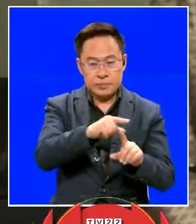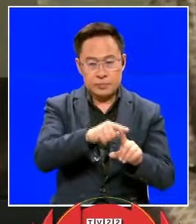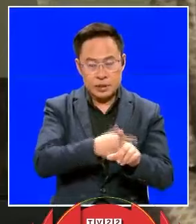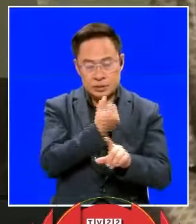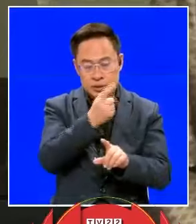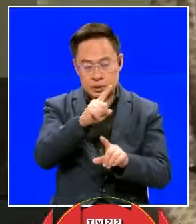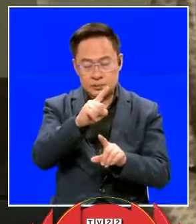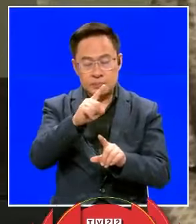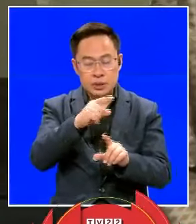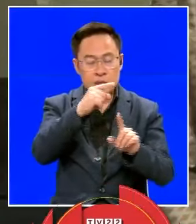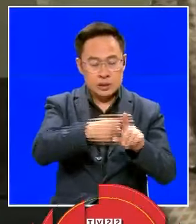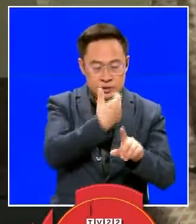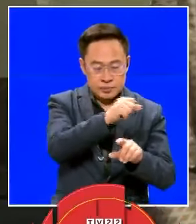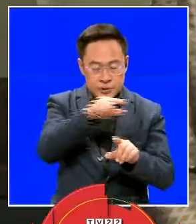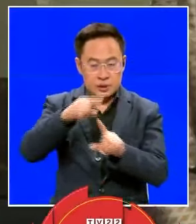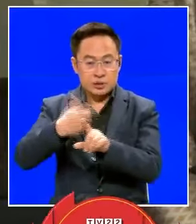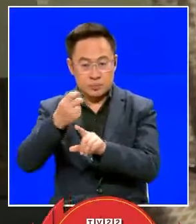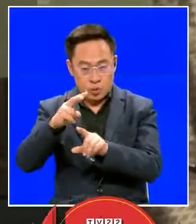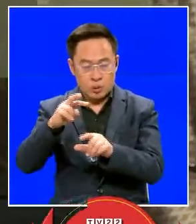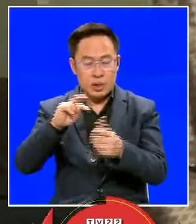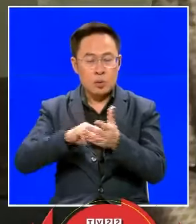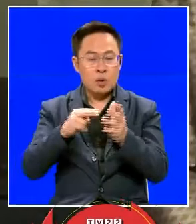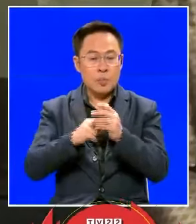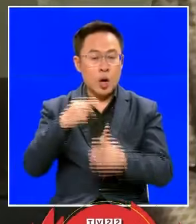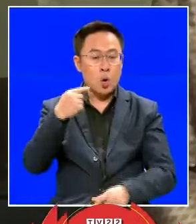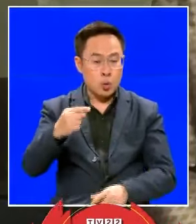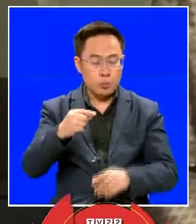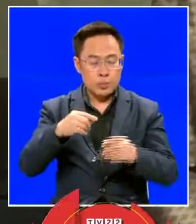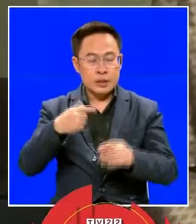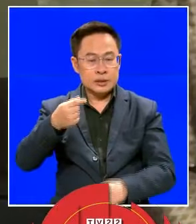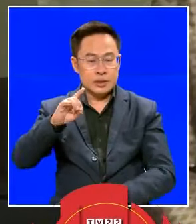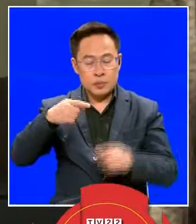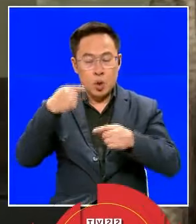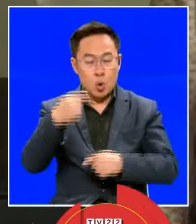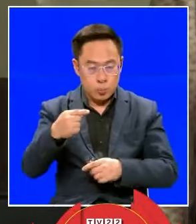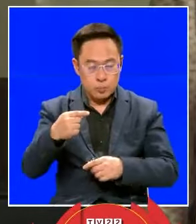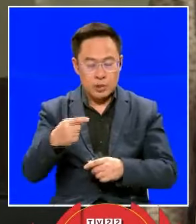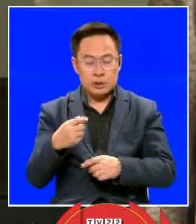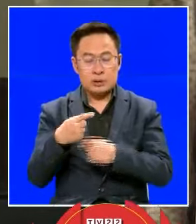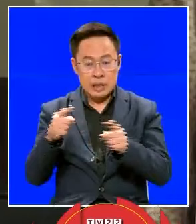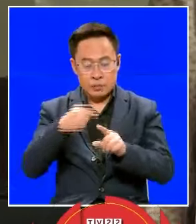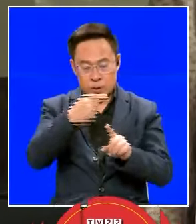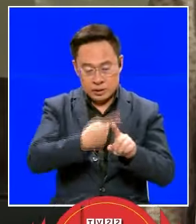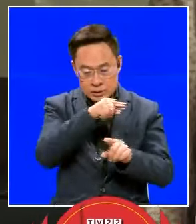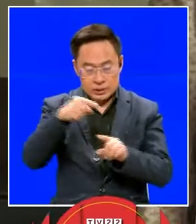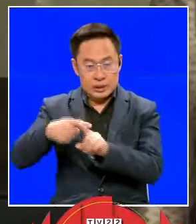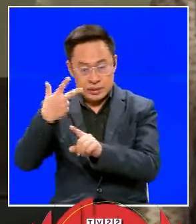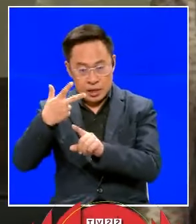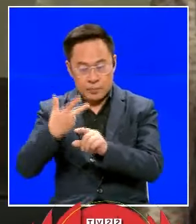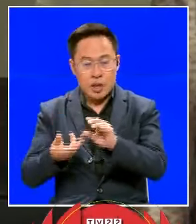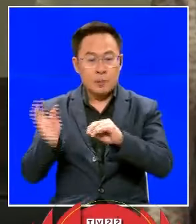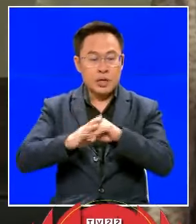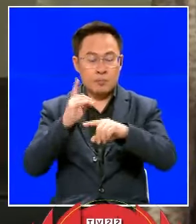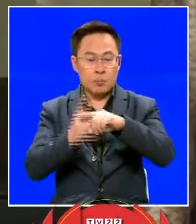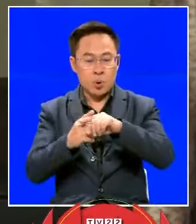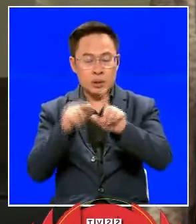สถานะที่จะเรียกว่า REGหรือว่าสกิจถถอยนะครับเพราะนั้นก็แปลครับอก็จริงๆสภาพัฒพูด